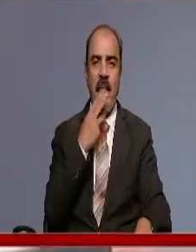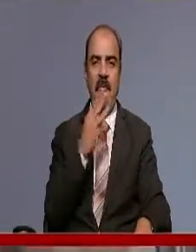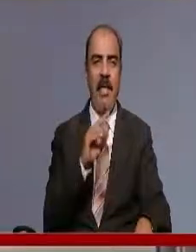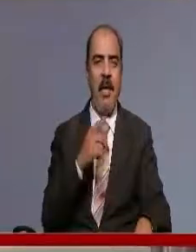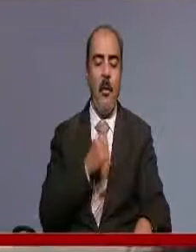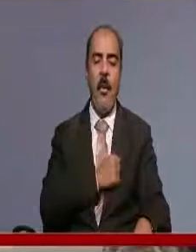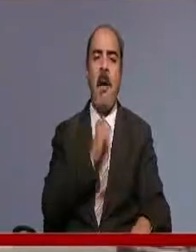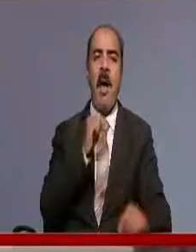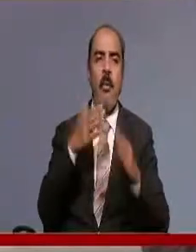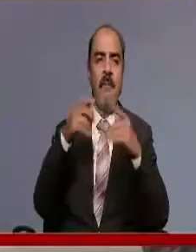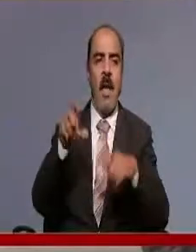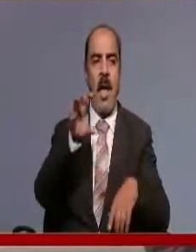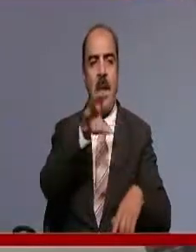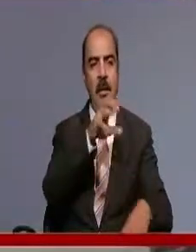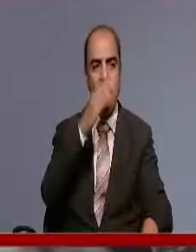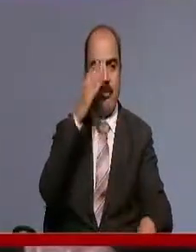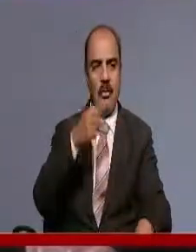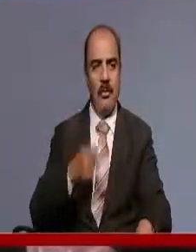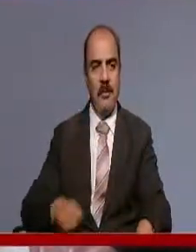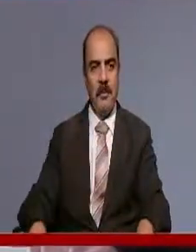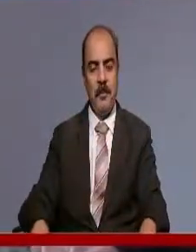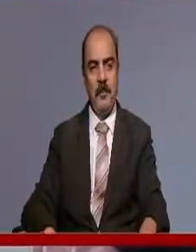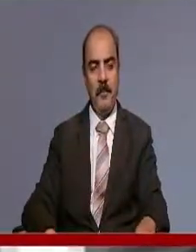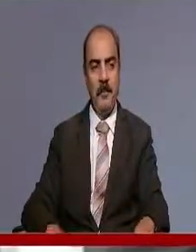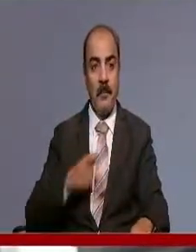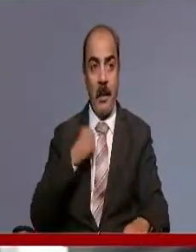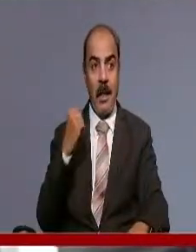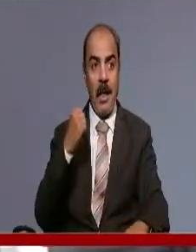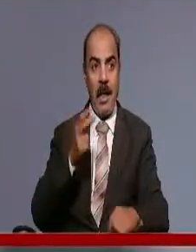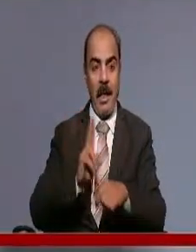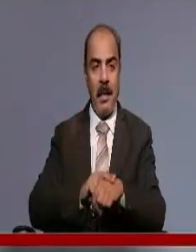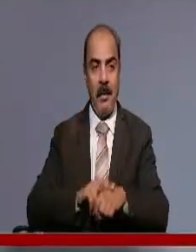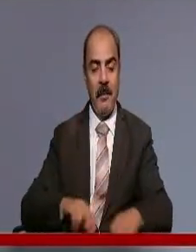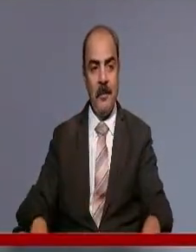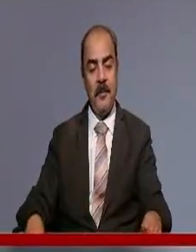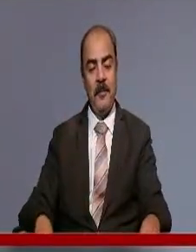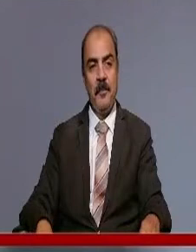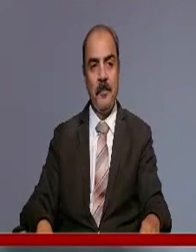بلادي. احنا بنشكرك وبنقول لك اتفضلي. انت قويه وسهله. انت